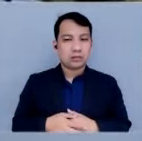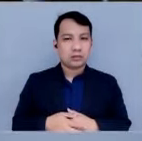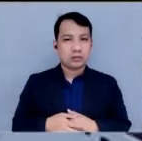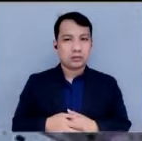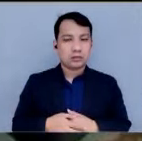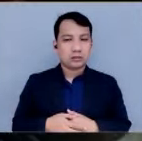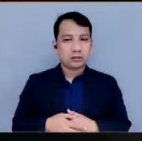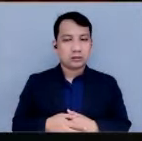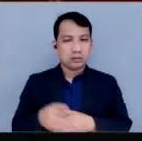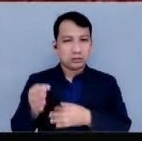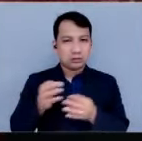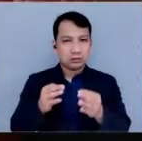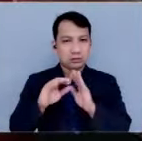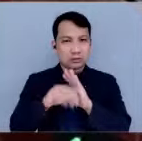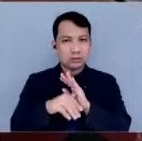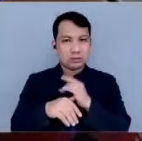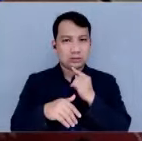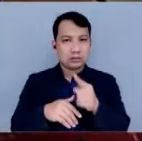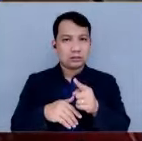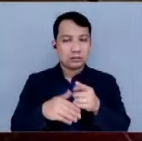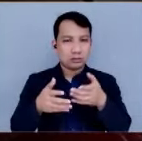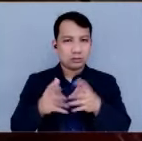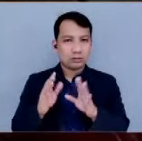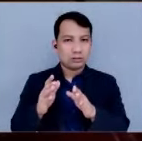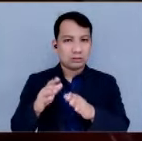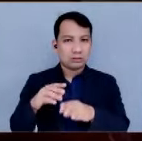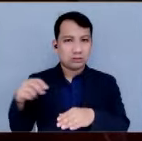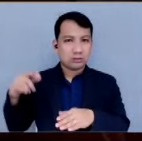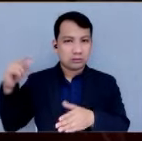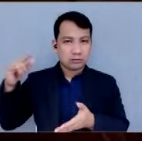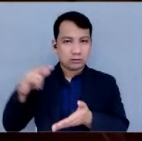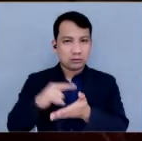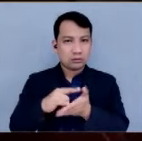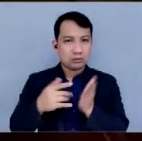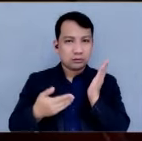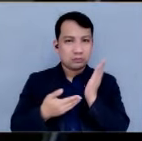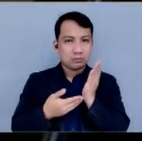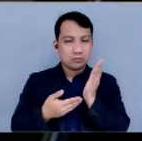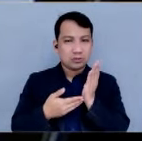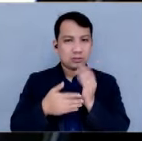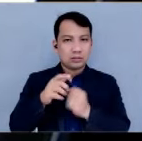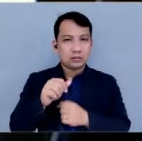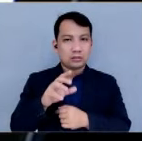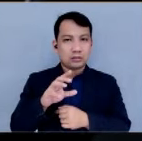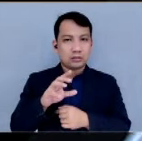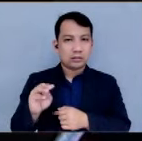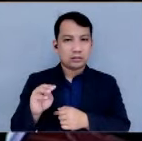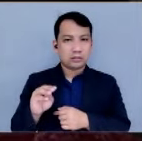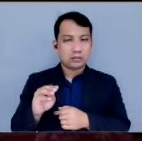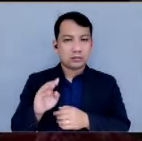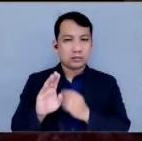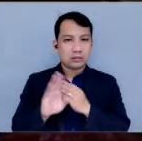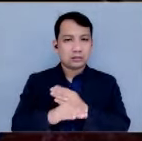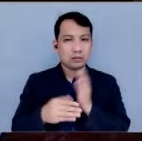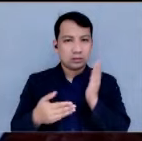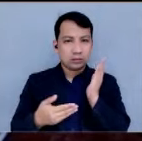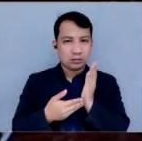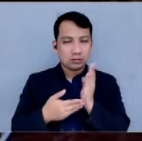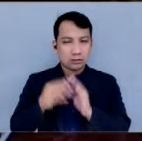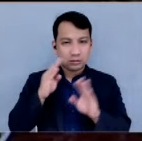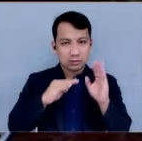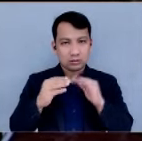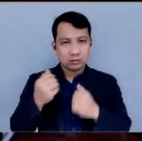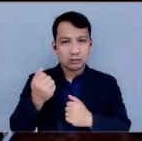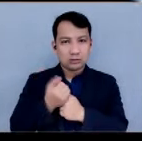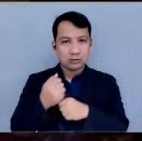Paliwanag ng COMELEC, hindi kasi pinayagang maibiyahe sa eroplano ang battery na kasama sa ACM na backup plan sana oras na magkaroon ng problema sa supply ng